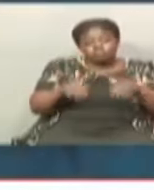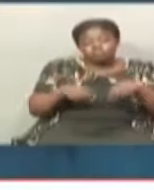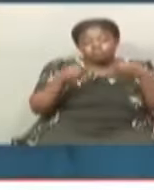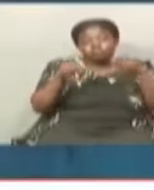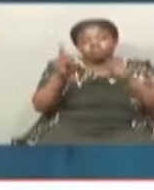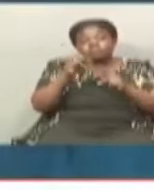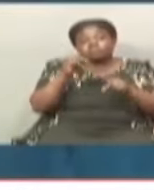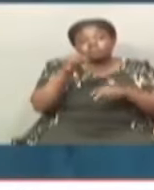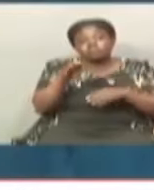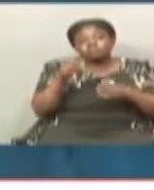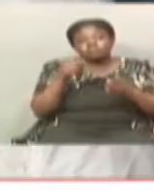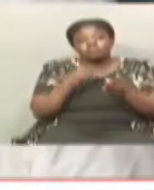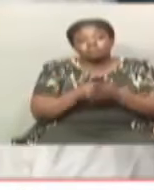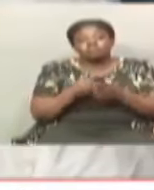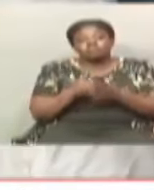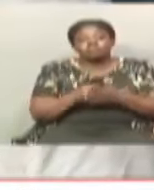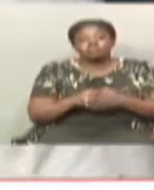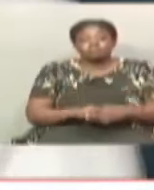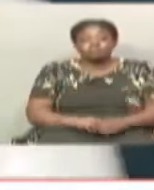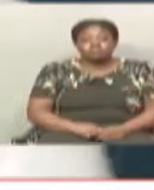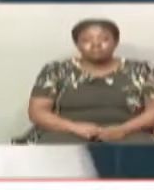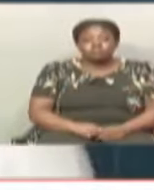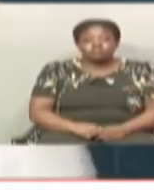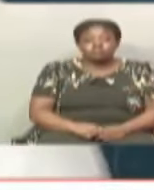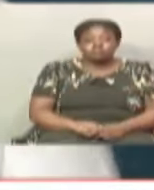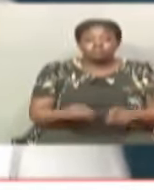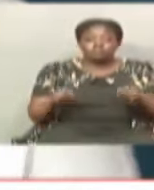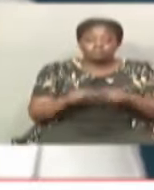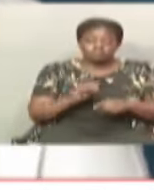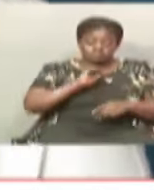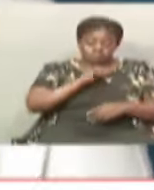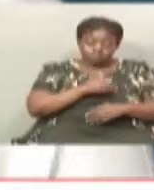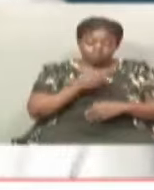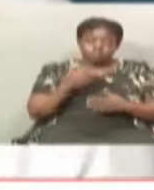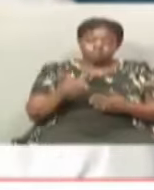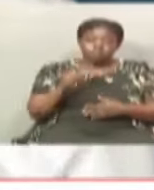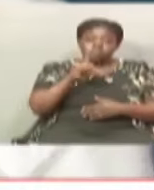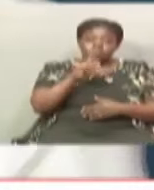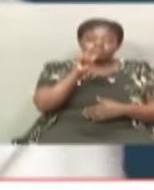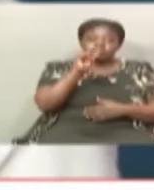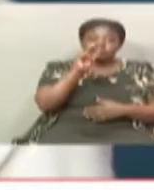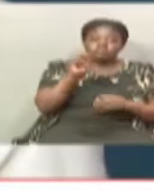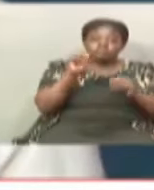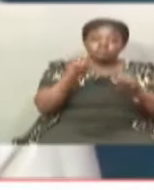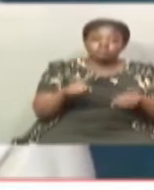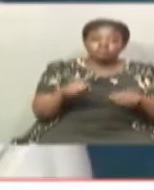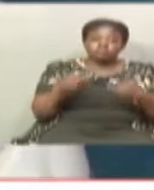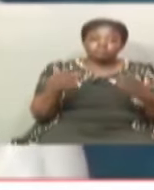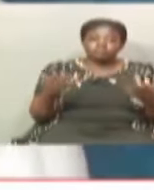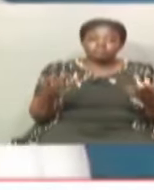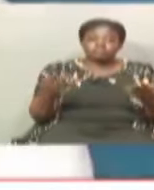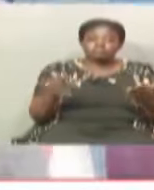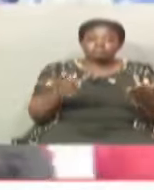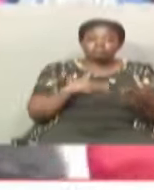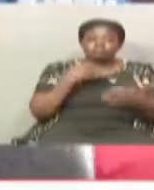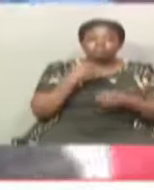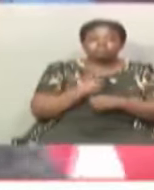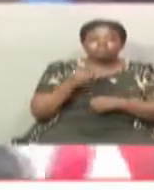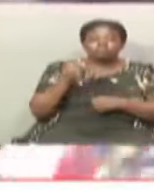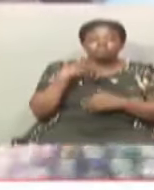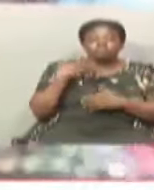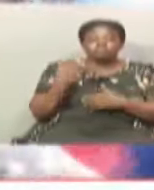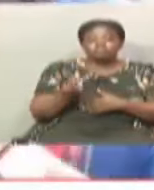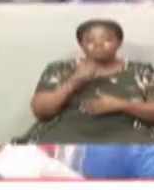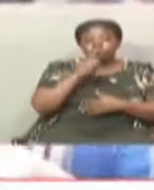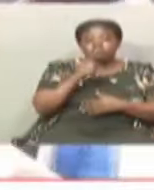ssente zaabwe ne banaffe ab'ekika naffe tuba tulina okujja ewa muganda waffe. Kafeera era